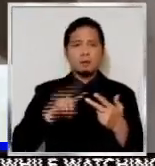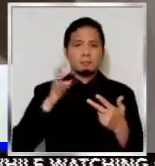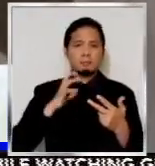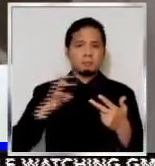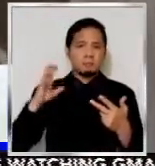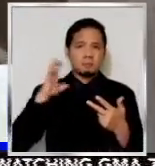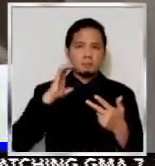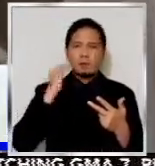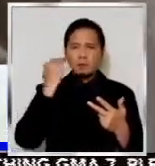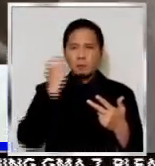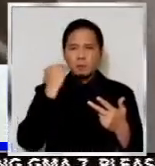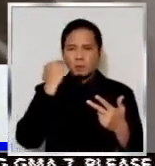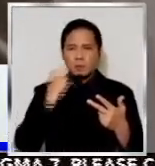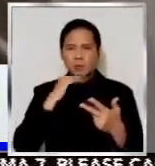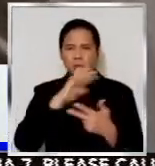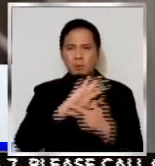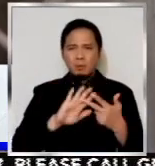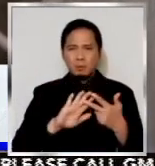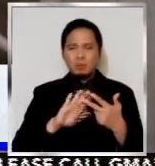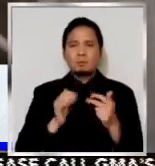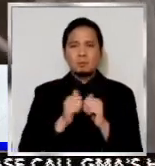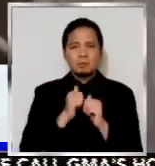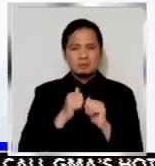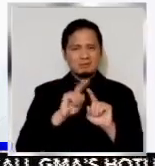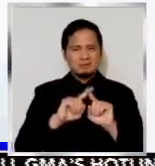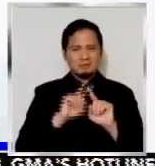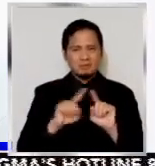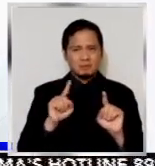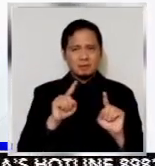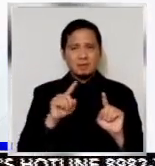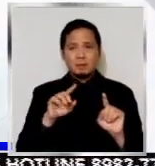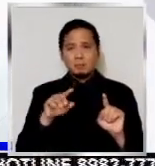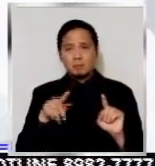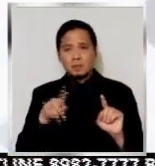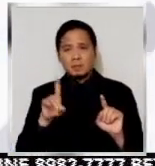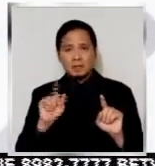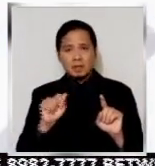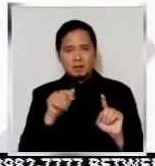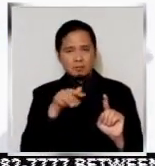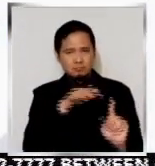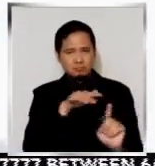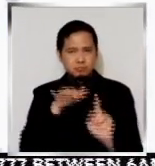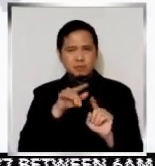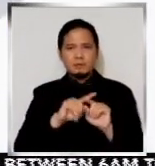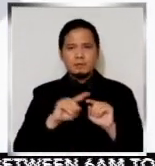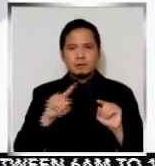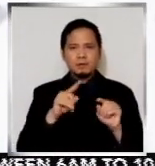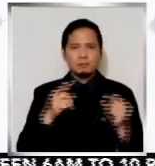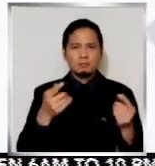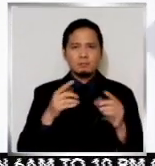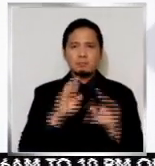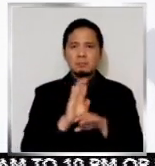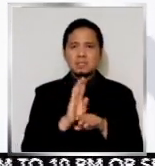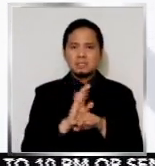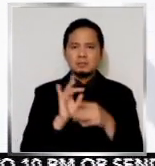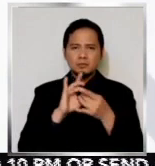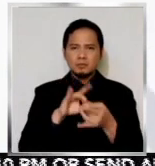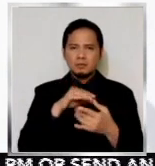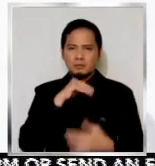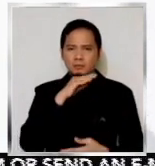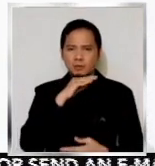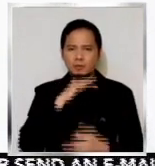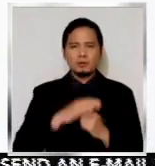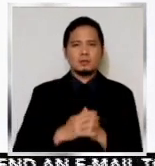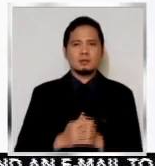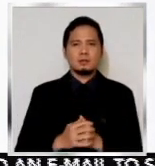na pinapalagan ng ilang taga-industriya ng agrikultura. Almost 30 pesos ang transport cost from Visayas